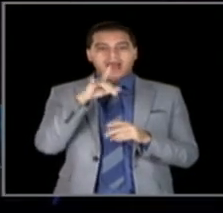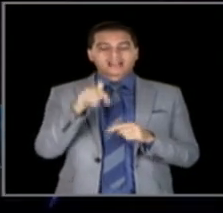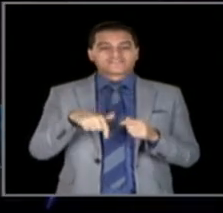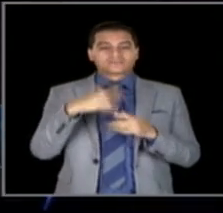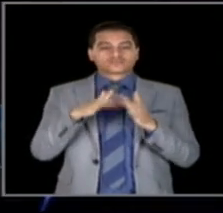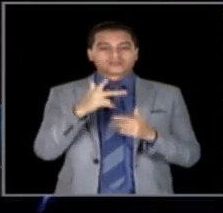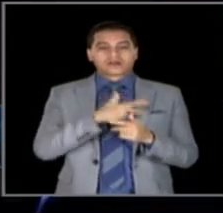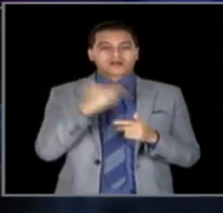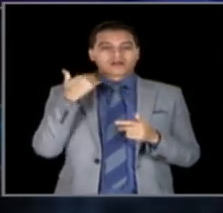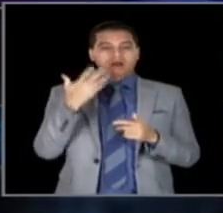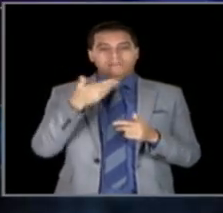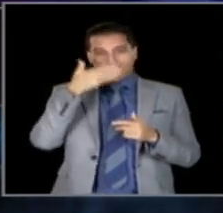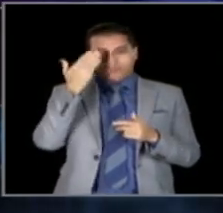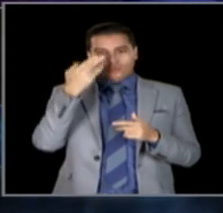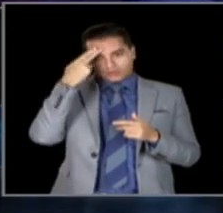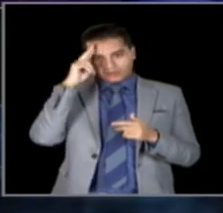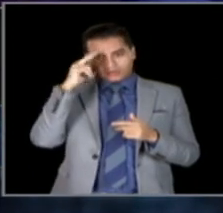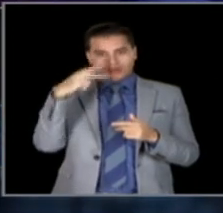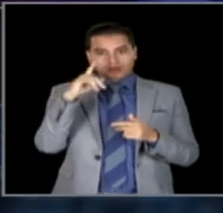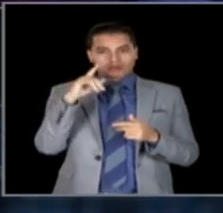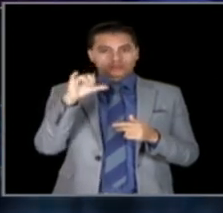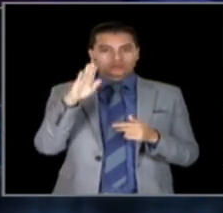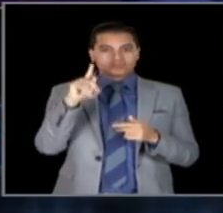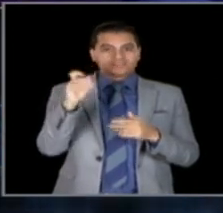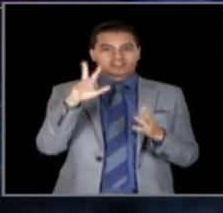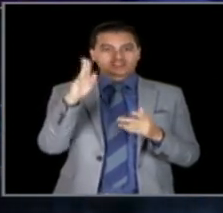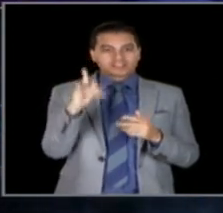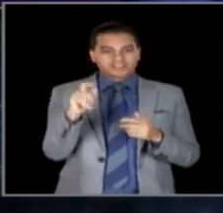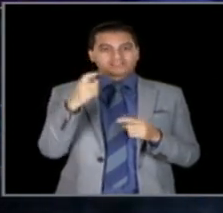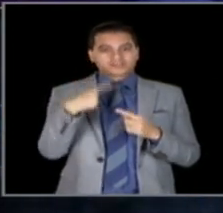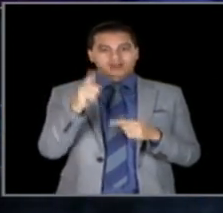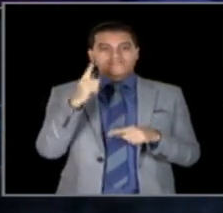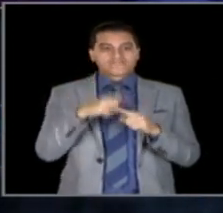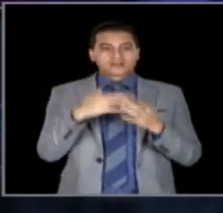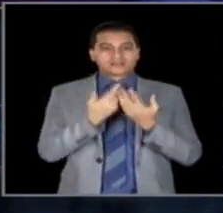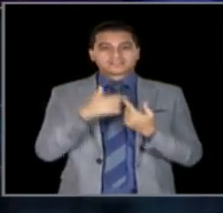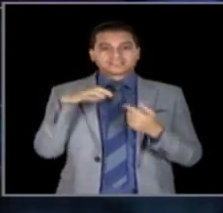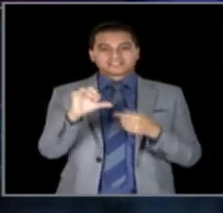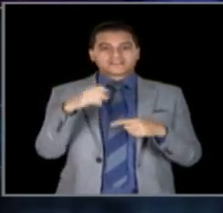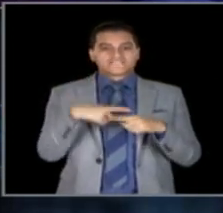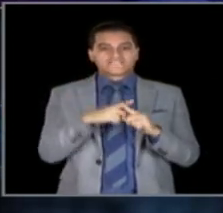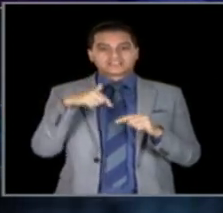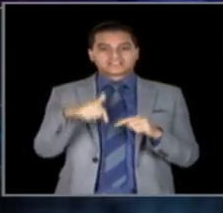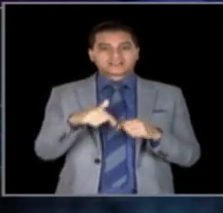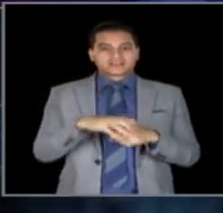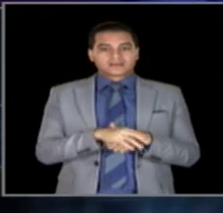في مسلسل رقم مجهول، فمن هو؟ يوسف الشريف. صح. ما هو حاصل ضرب